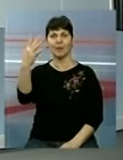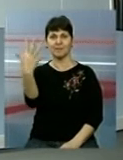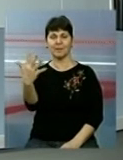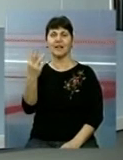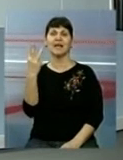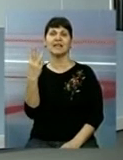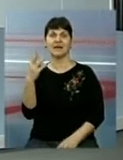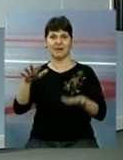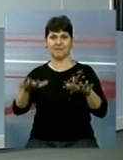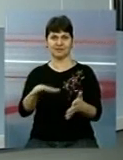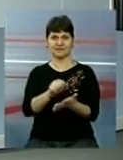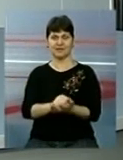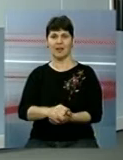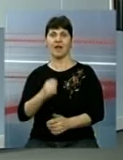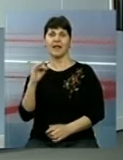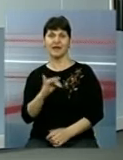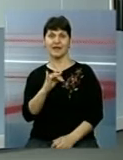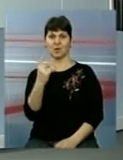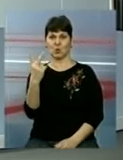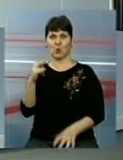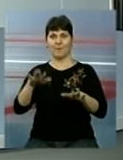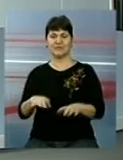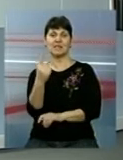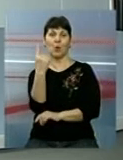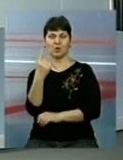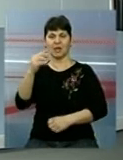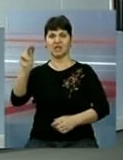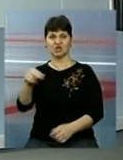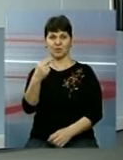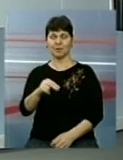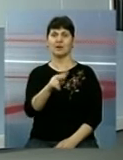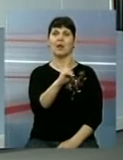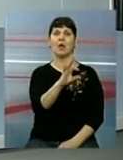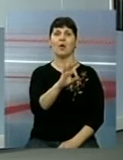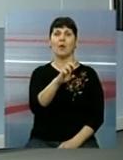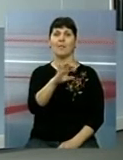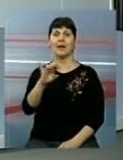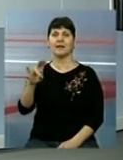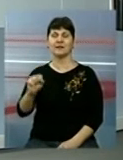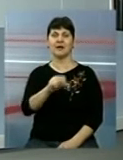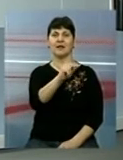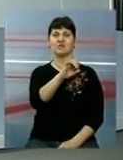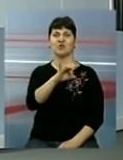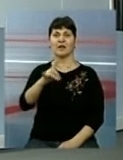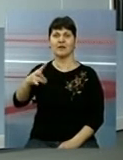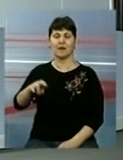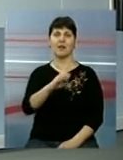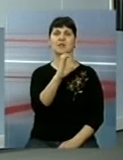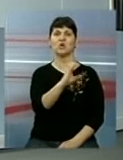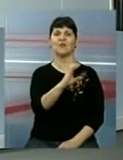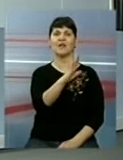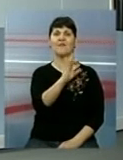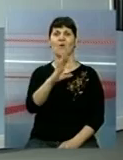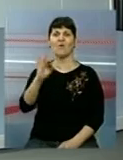перших місця та 1 друге. Чемпіонами даних змагань стали Олег Кобенда, Ігор Черняк та Софія Вовк.